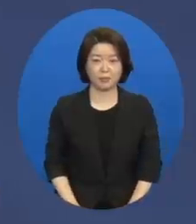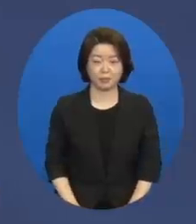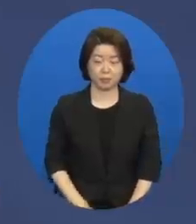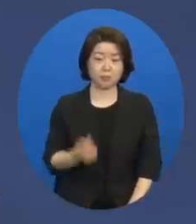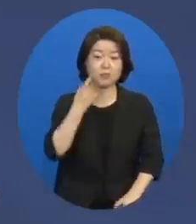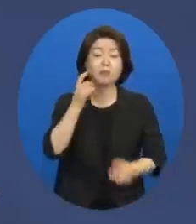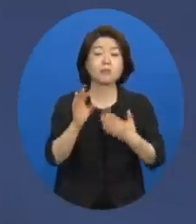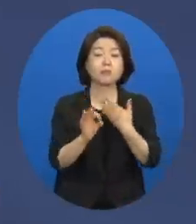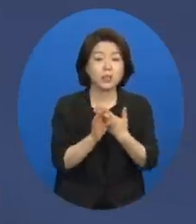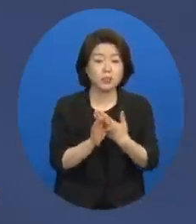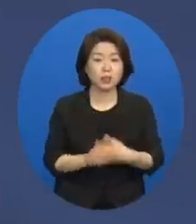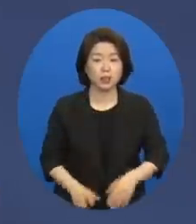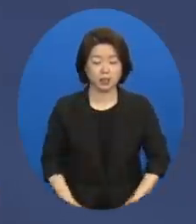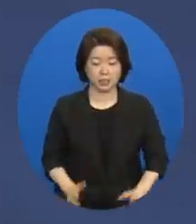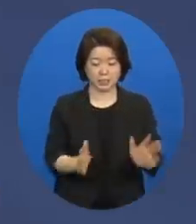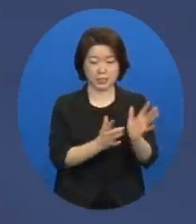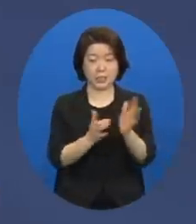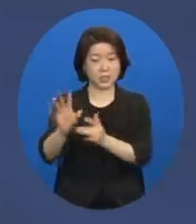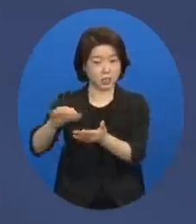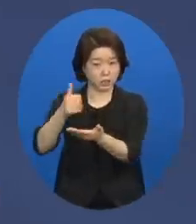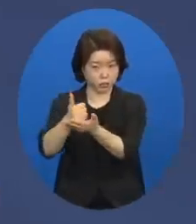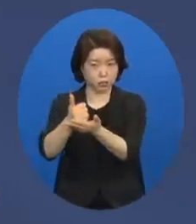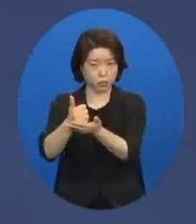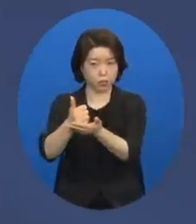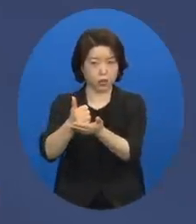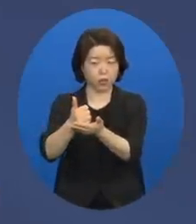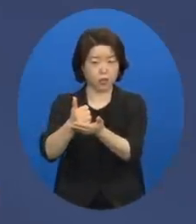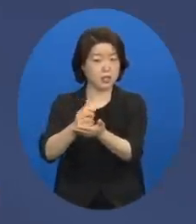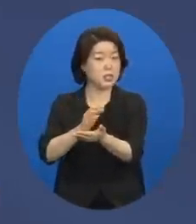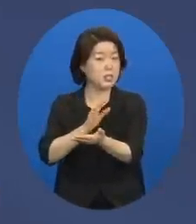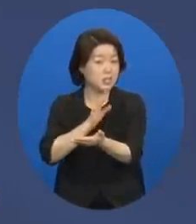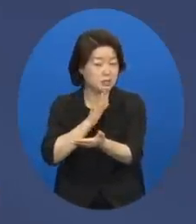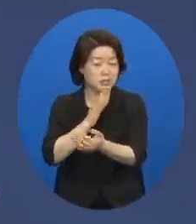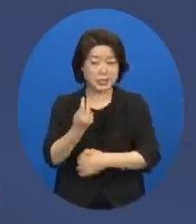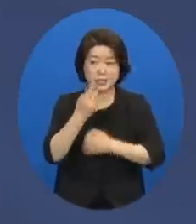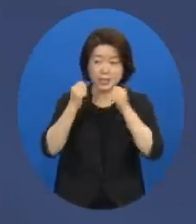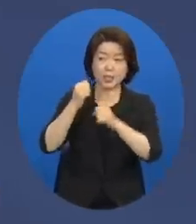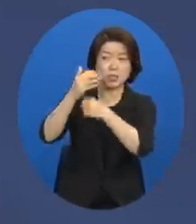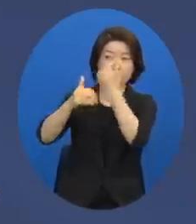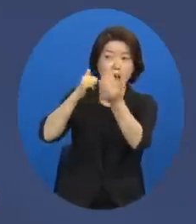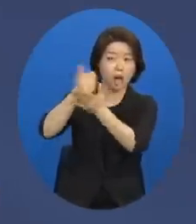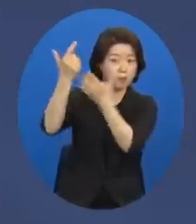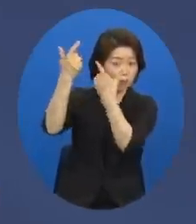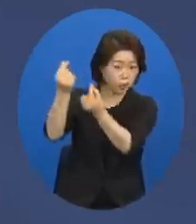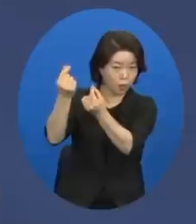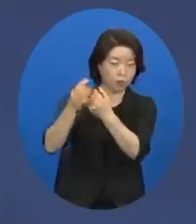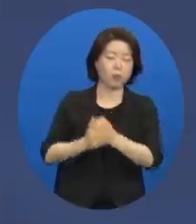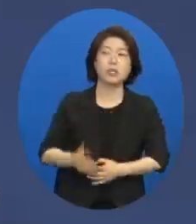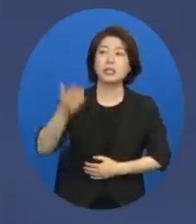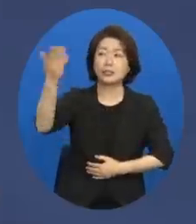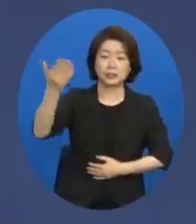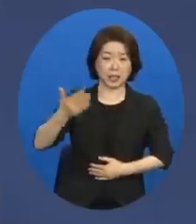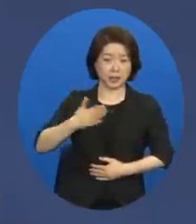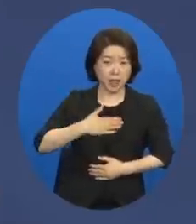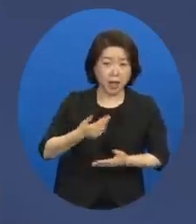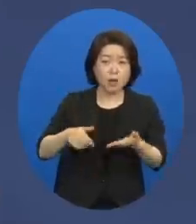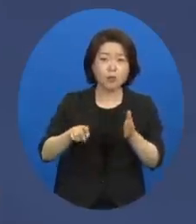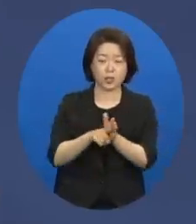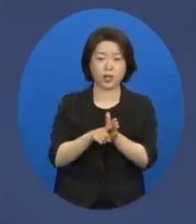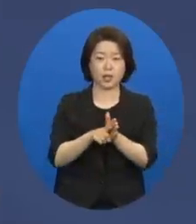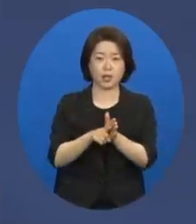만약 예수 그리스도가 정녕 살아계신 하나님이시고 그가 나를 위해